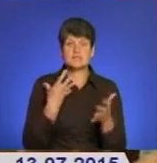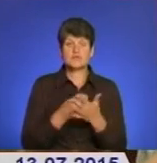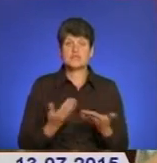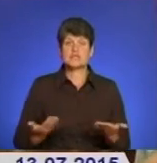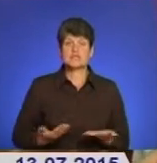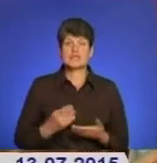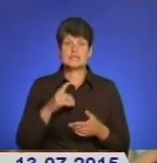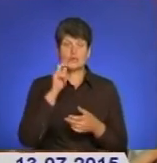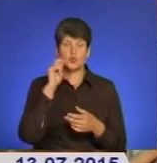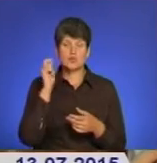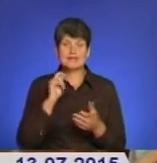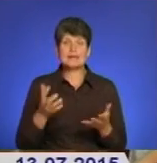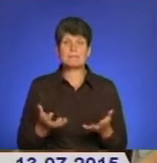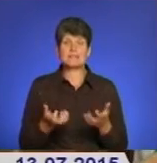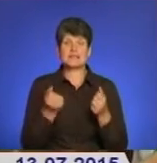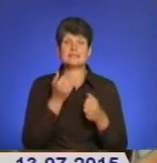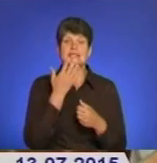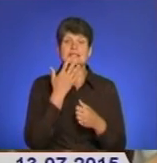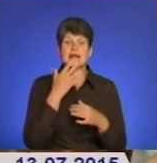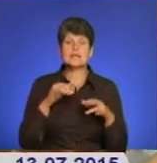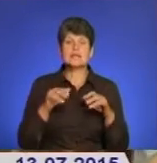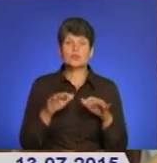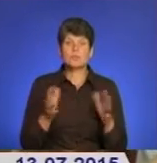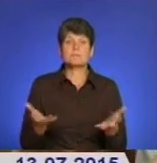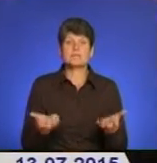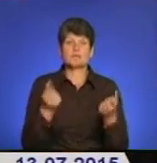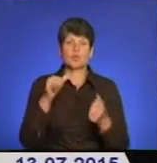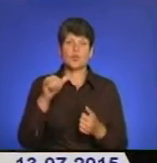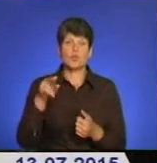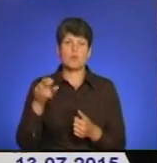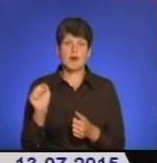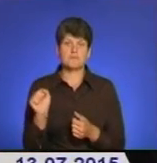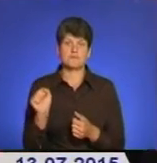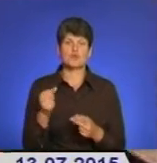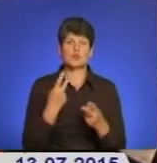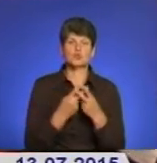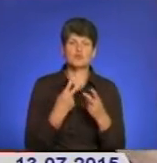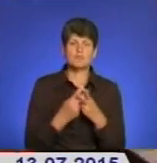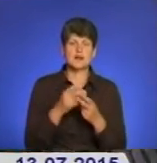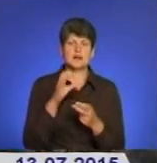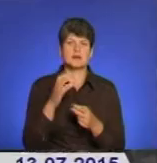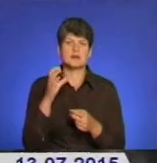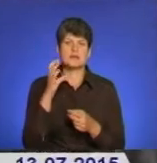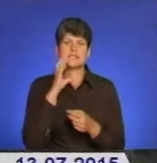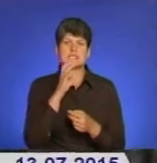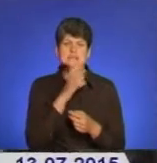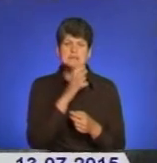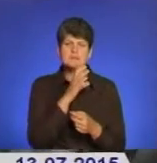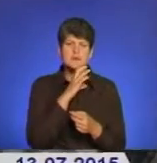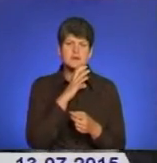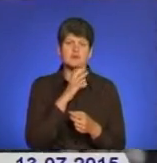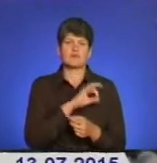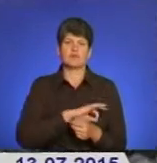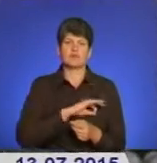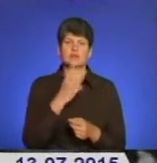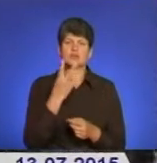Україну, котрі підтримували націоналістичний рух, котрі підтримували УПА. Тюрма, сибірська каторга. Пройшла чимало та виховала двох